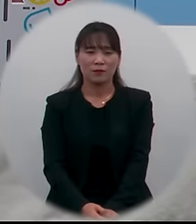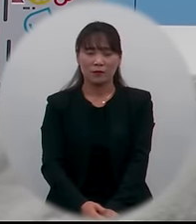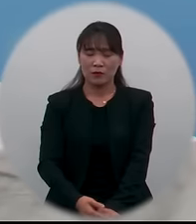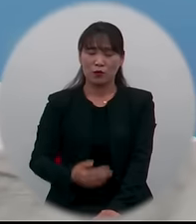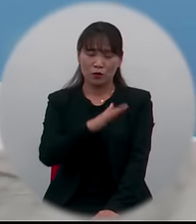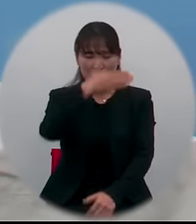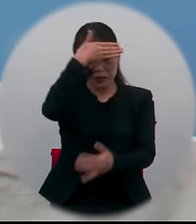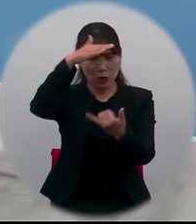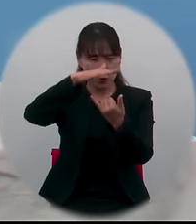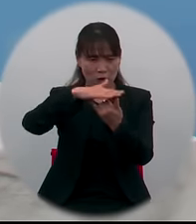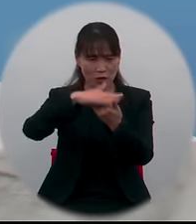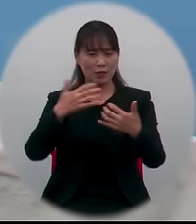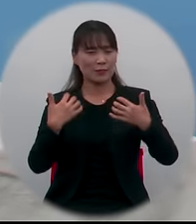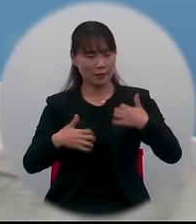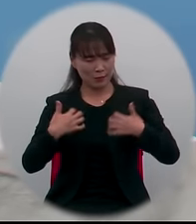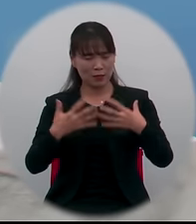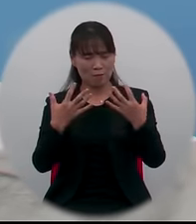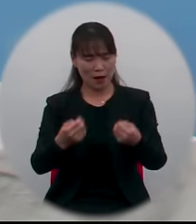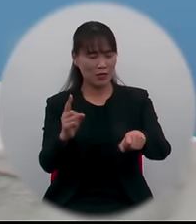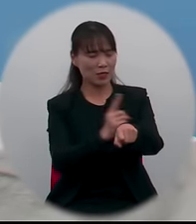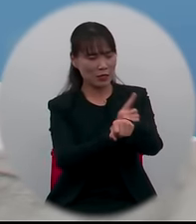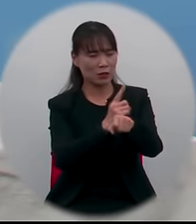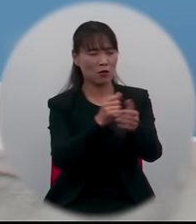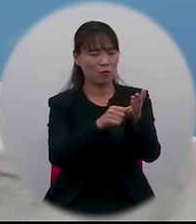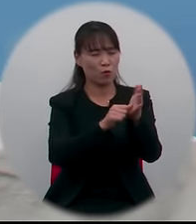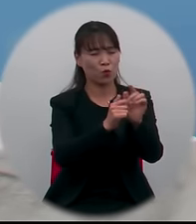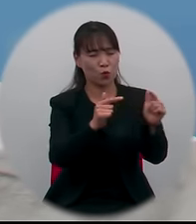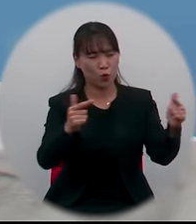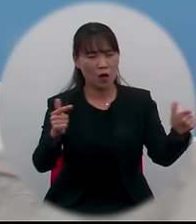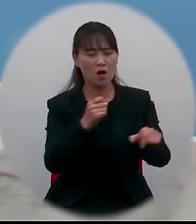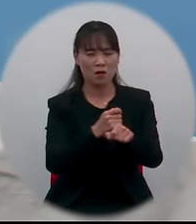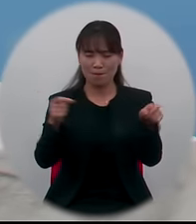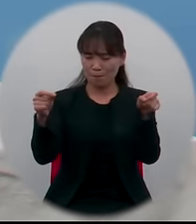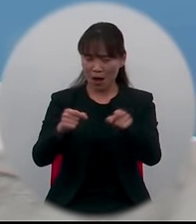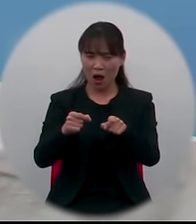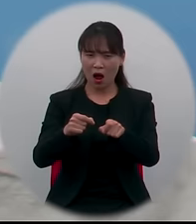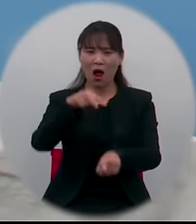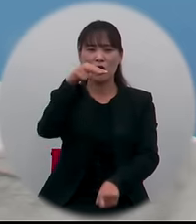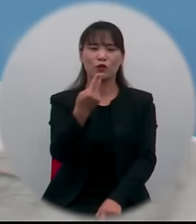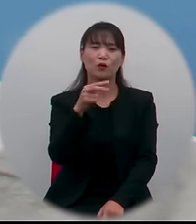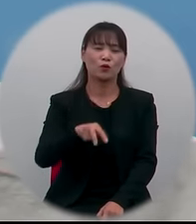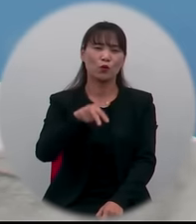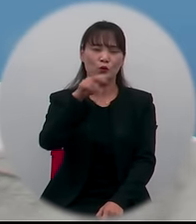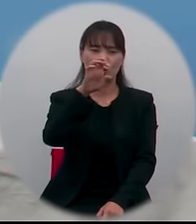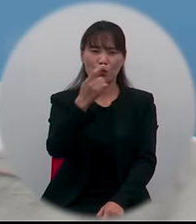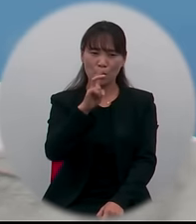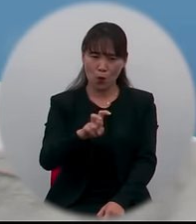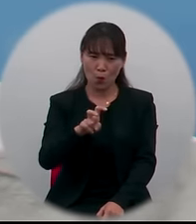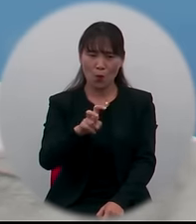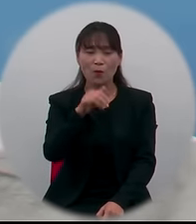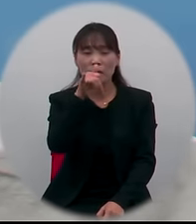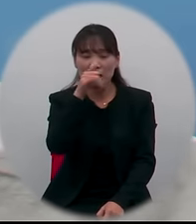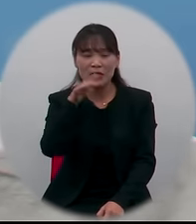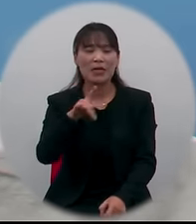이렇게 우리 청소년들이 즐기는 많은 디지털 콘텐츠가 아주 짧아져서 일종의 소포마을 되어 있는데 이것을